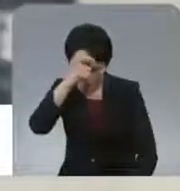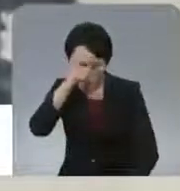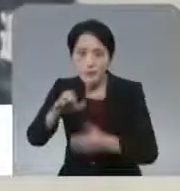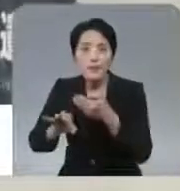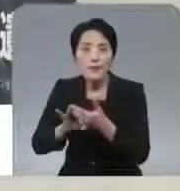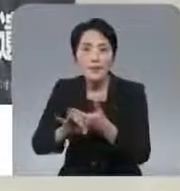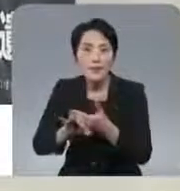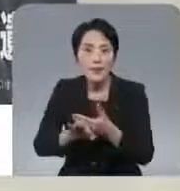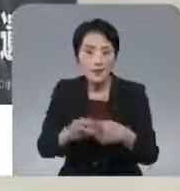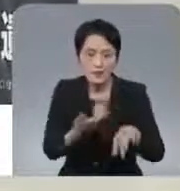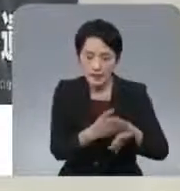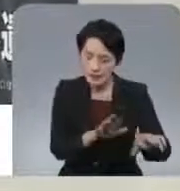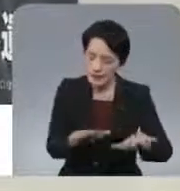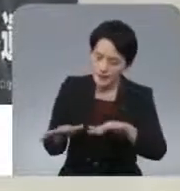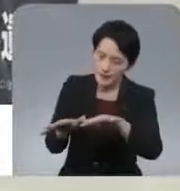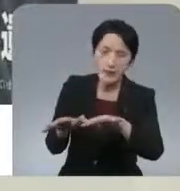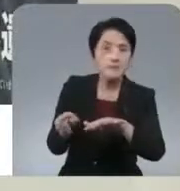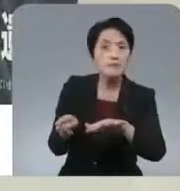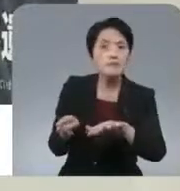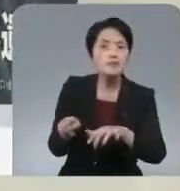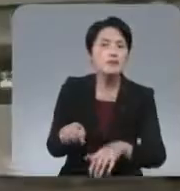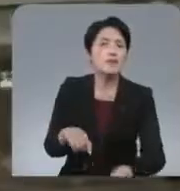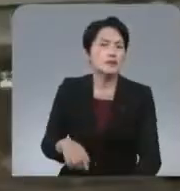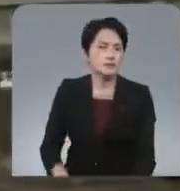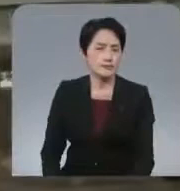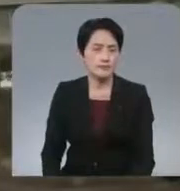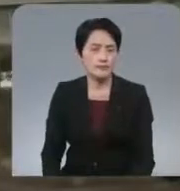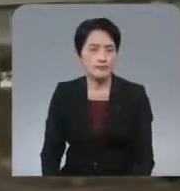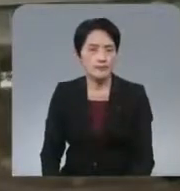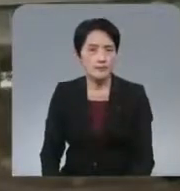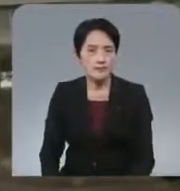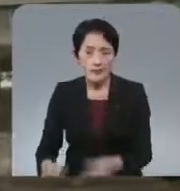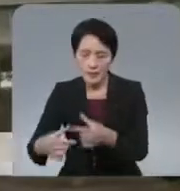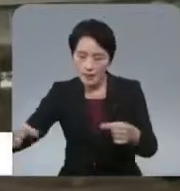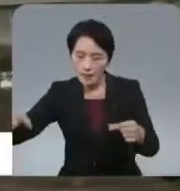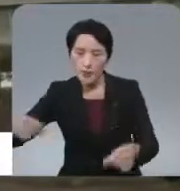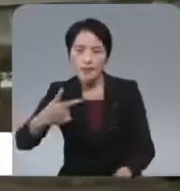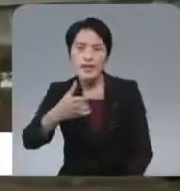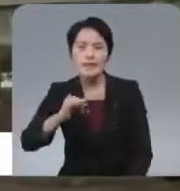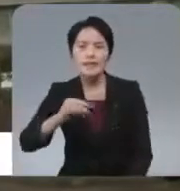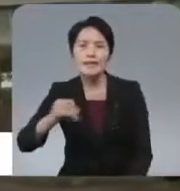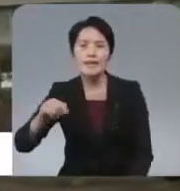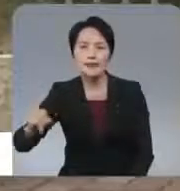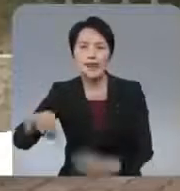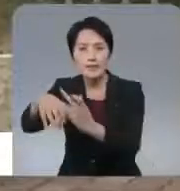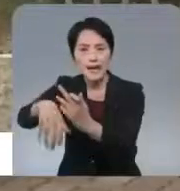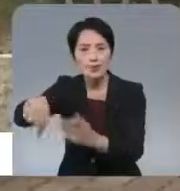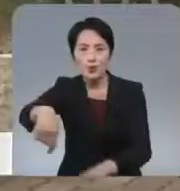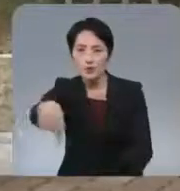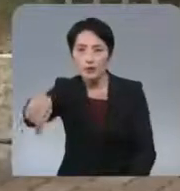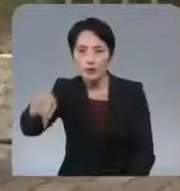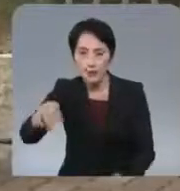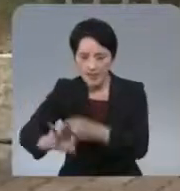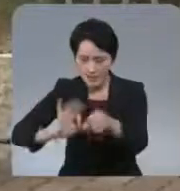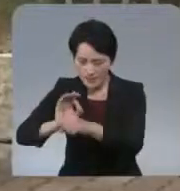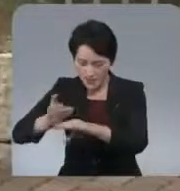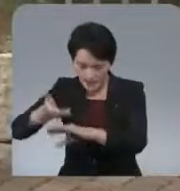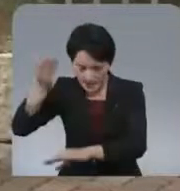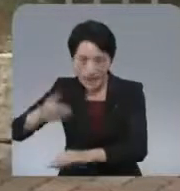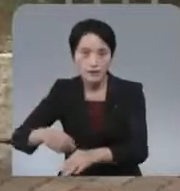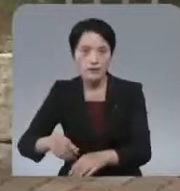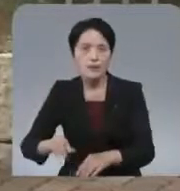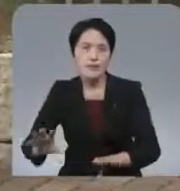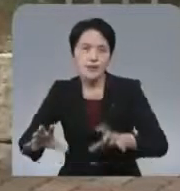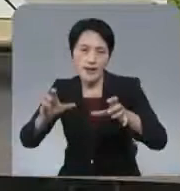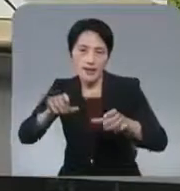đô thi dự kiến tỷ doanh này sẽ khó được Unesco công nhận là di sản thế giới Do cho sự phản đối liên quan tới vấn đề cương hết lao động từ